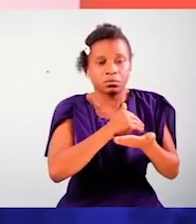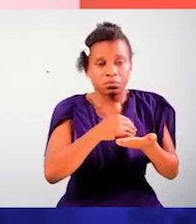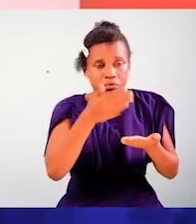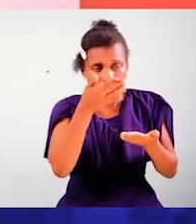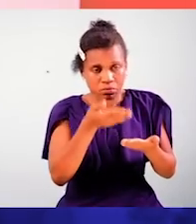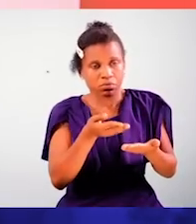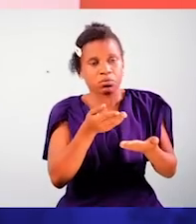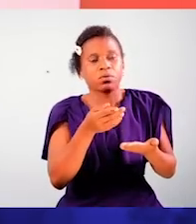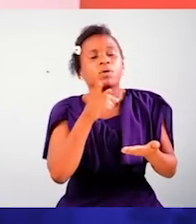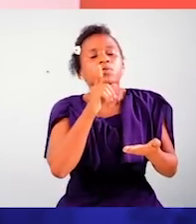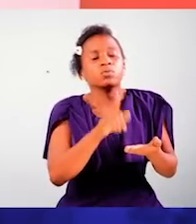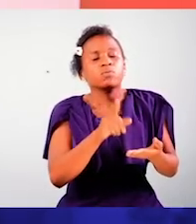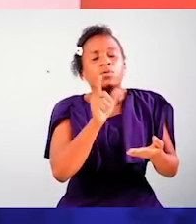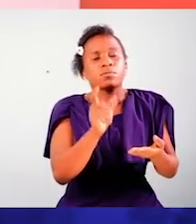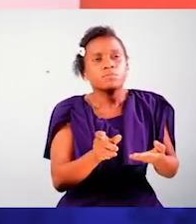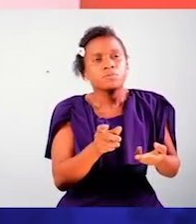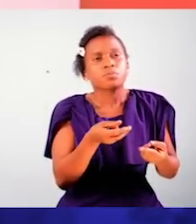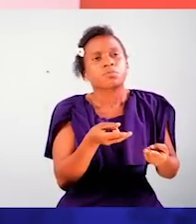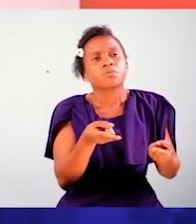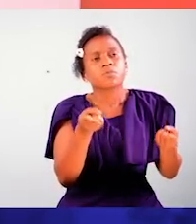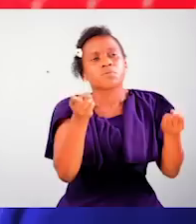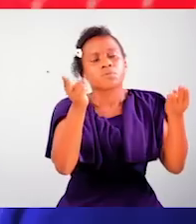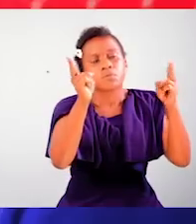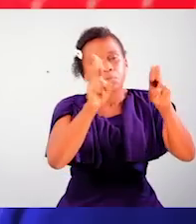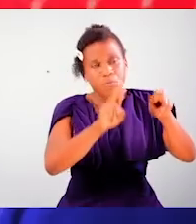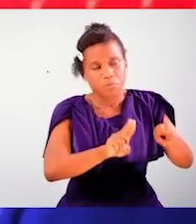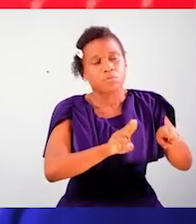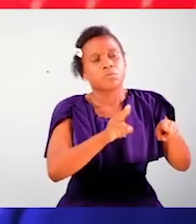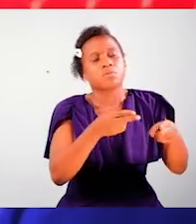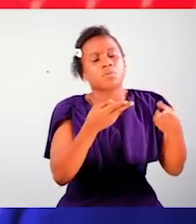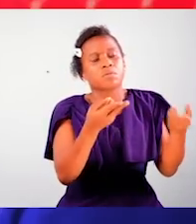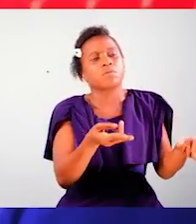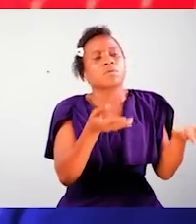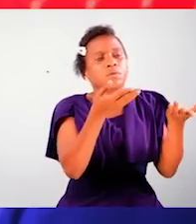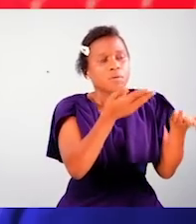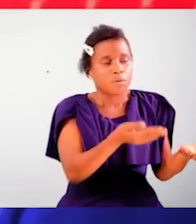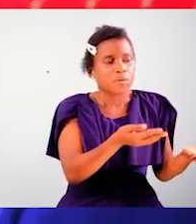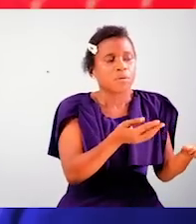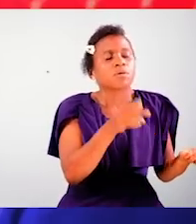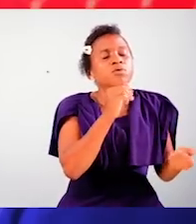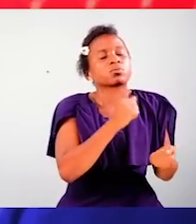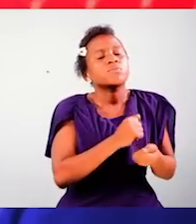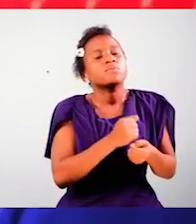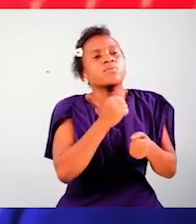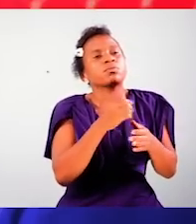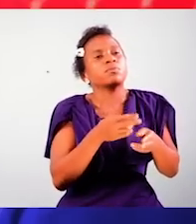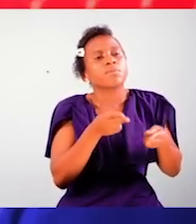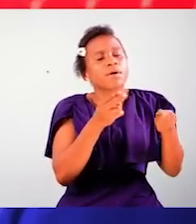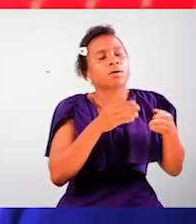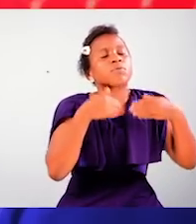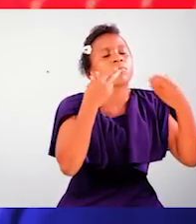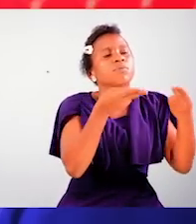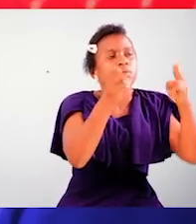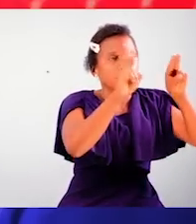Kuna atakaye ndio atume kisheria, kuna atakayepelekwa mahakamani na kuna atakaye adhibiwa moja kwa